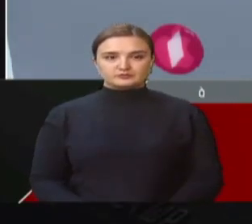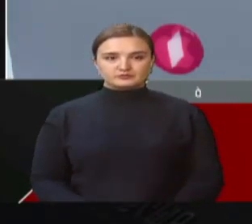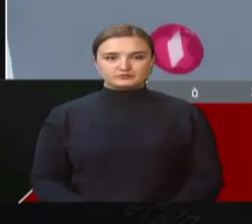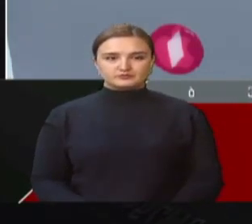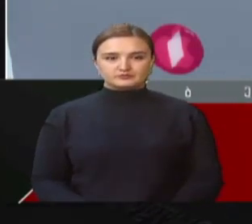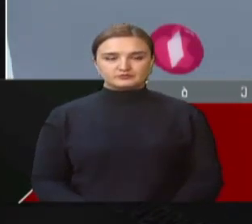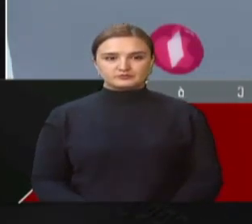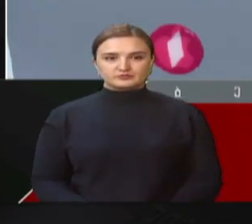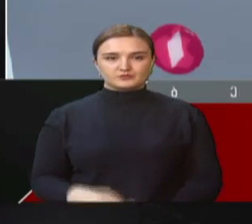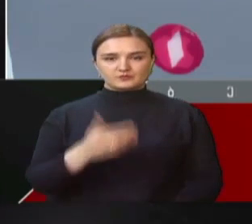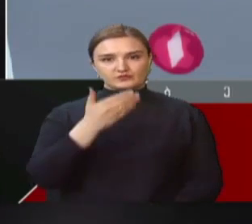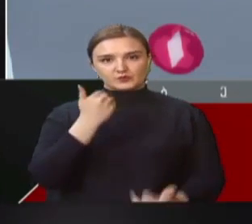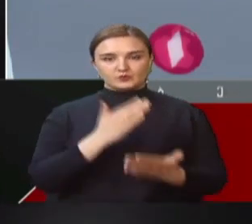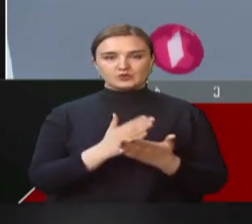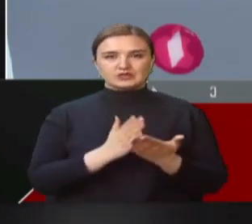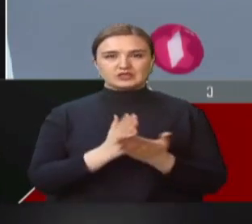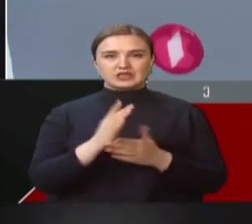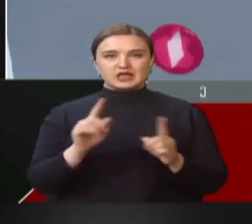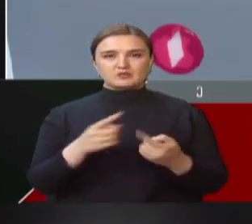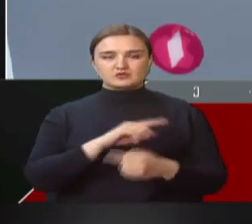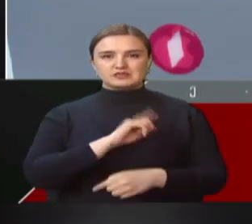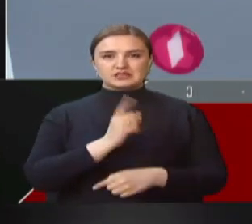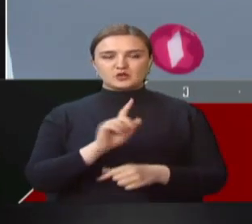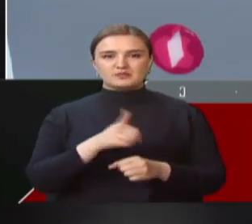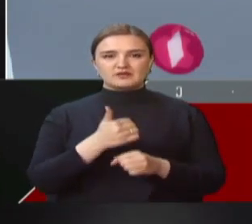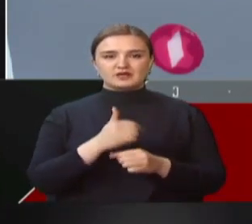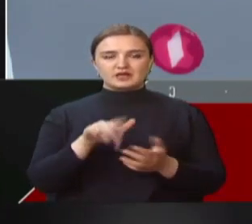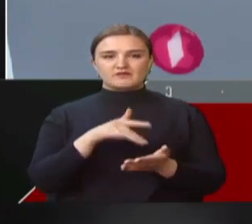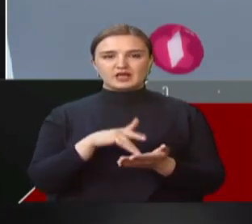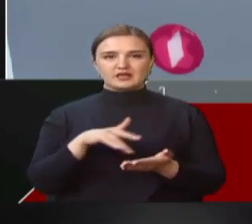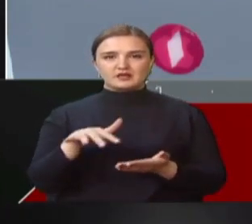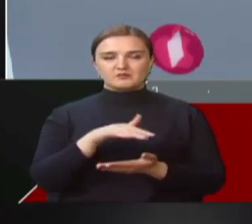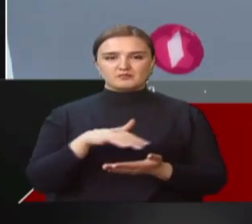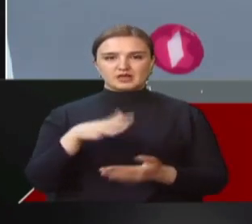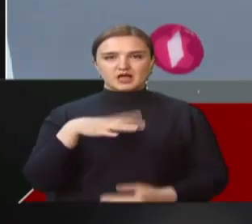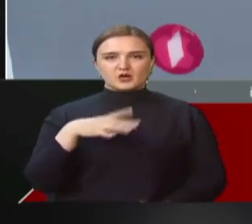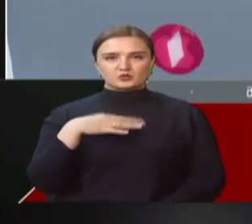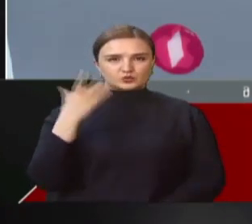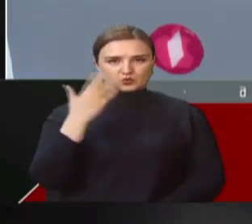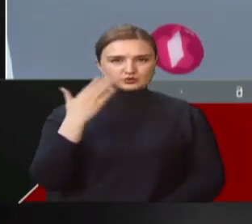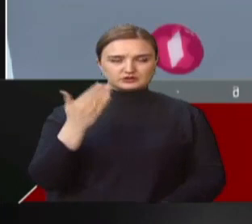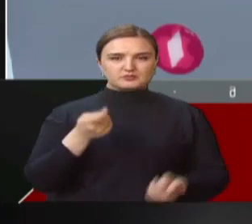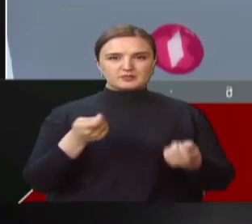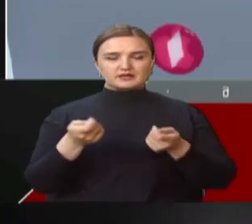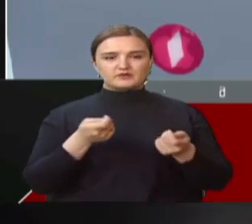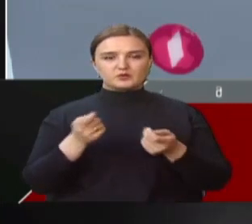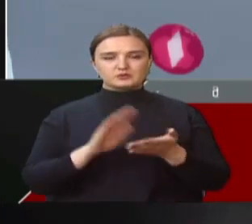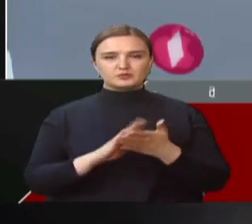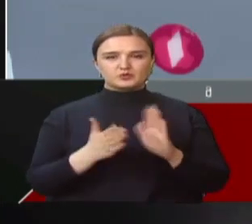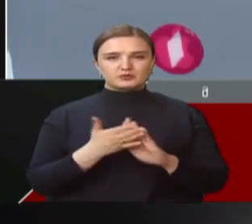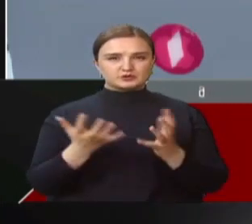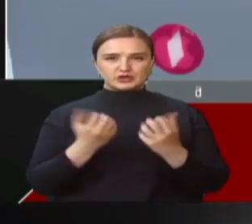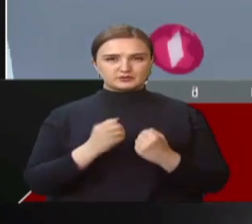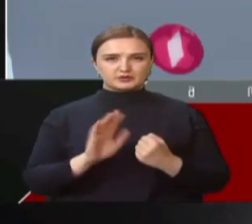შეკითხვას. არის თუ არა სტრატეგია აღმაშენებელი ის ძალა, რომელიც თავარია რომ ქვეყანამ ქართული ოცნების მართველობის პირობებში